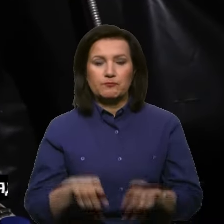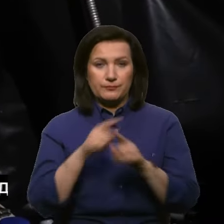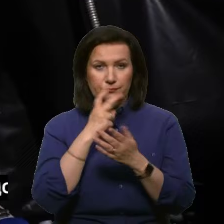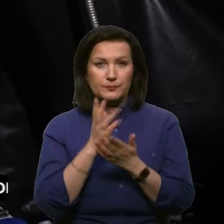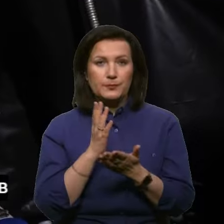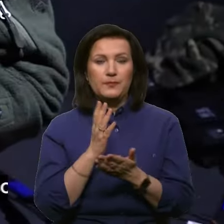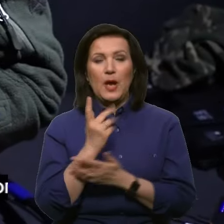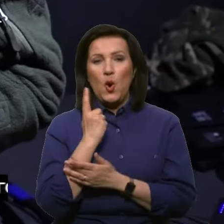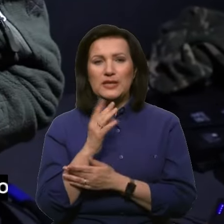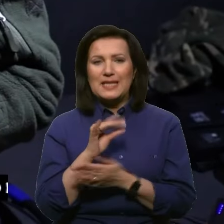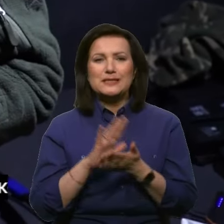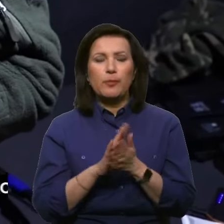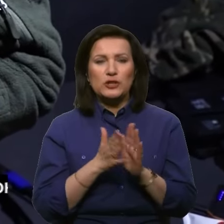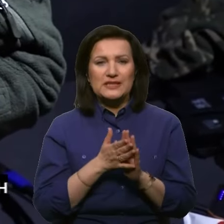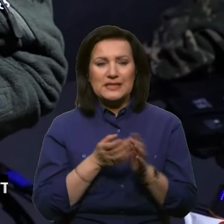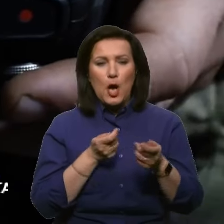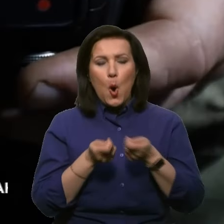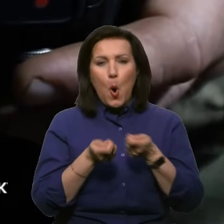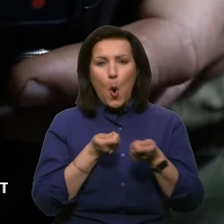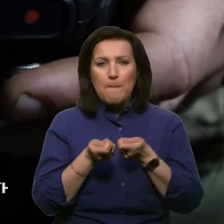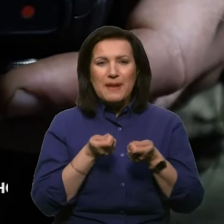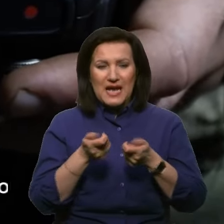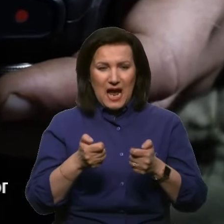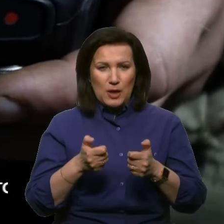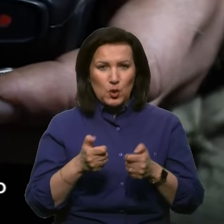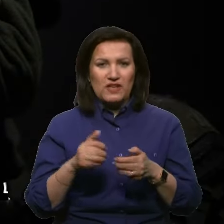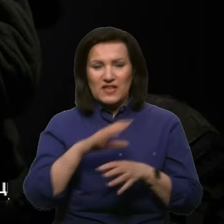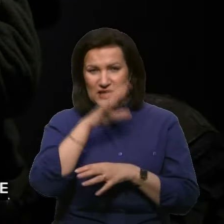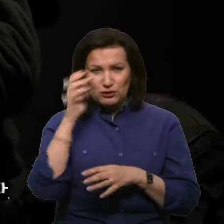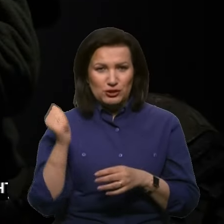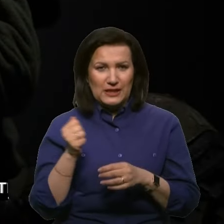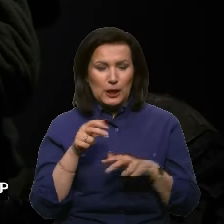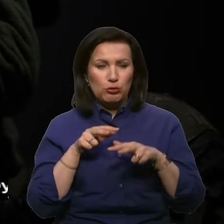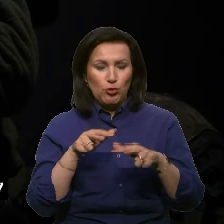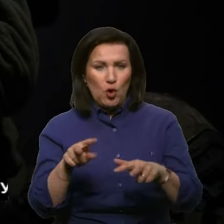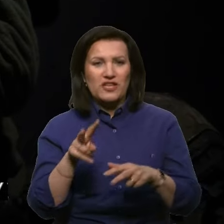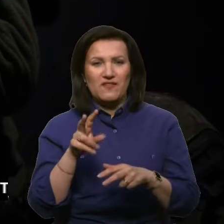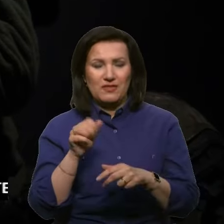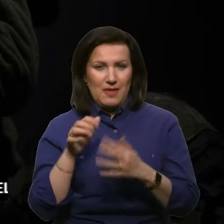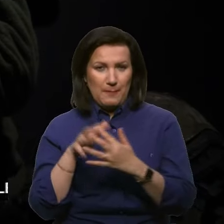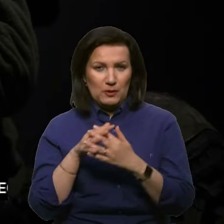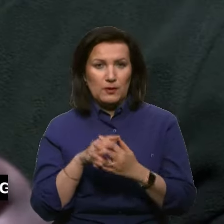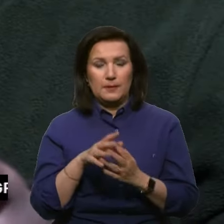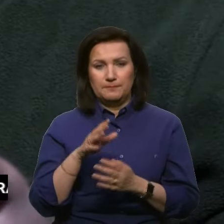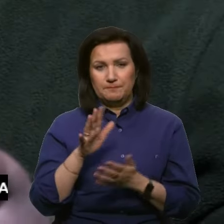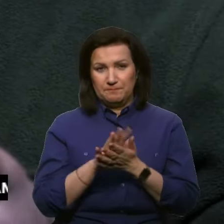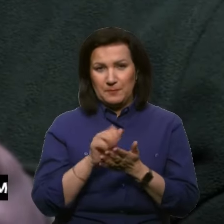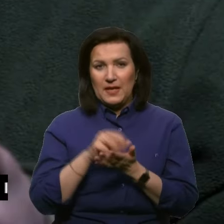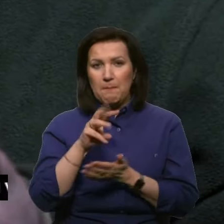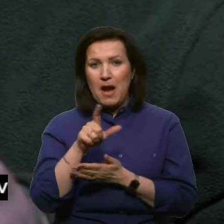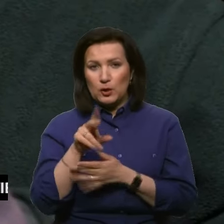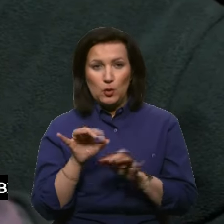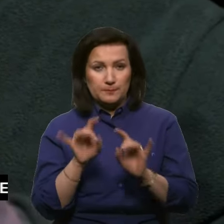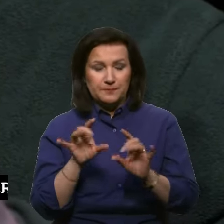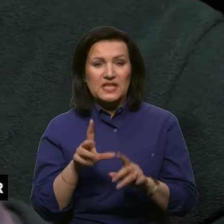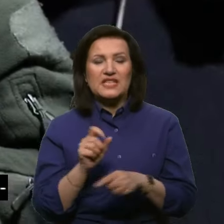Такий вигляд має одна з позицій операторів нічних дронів на передовій. Боєць Юрій на псевдомахно розповідає, яке завдання